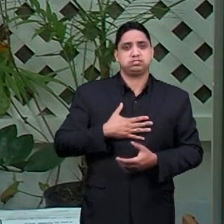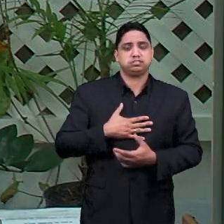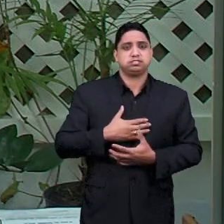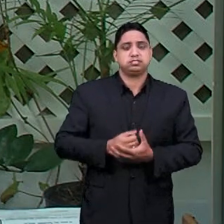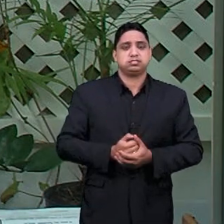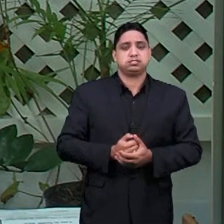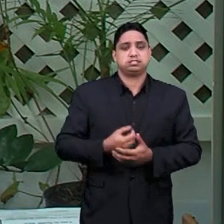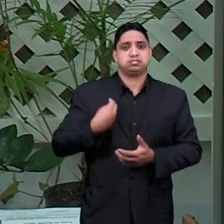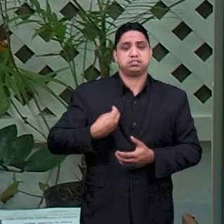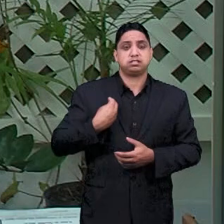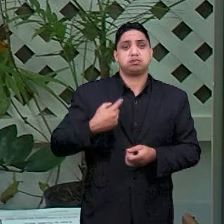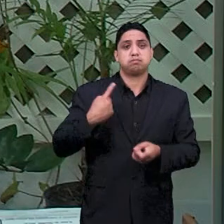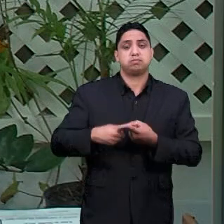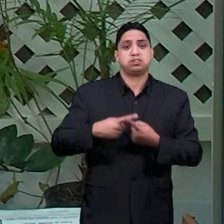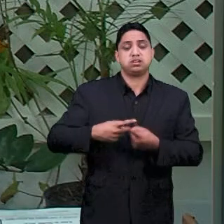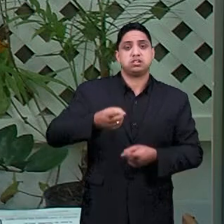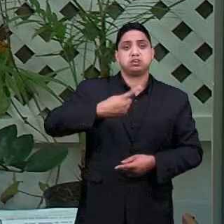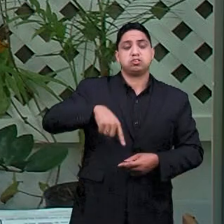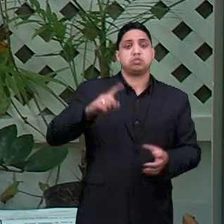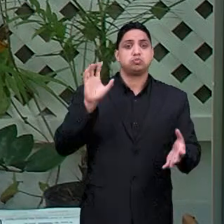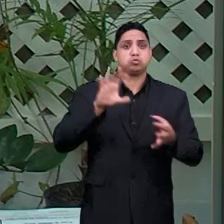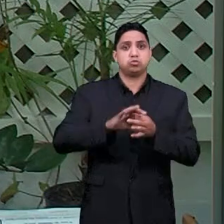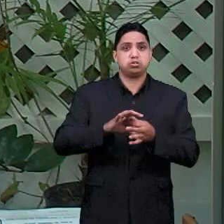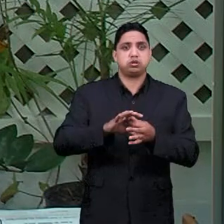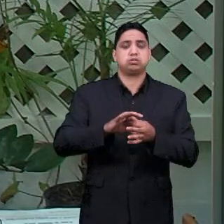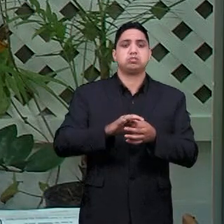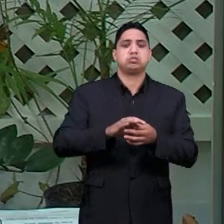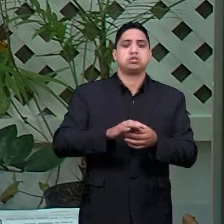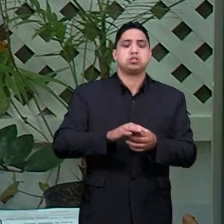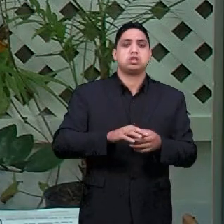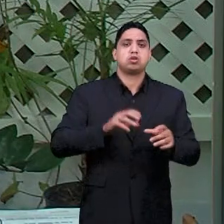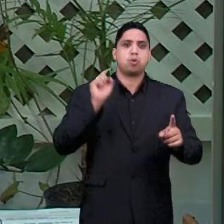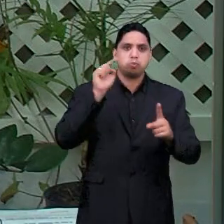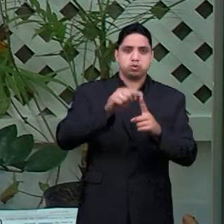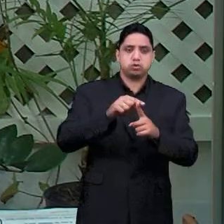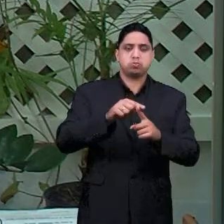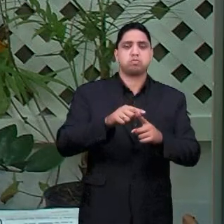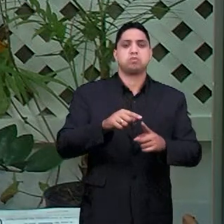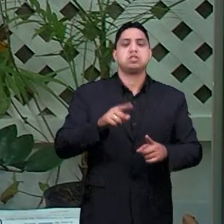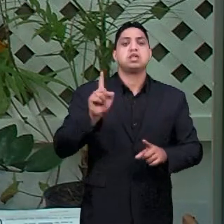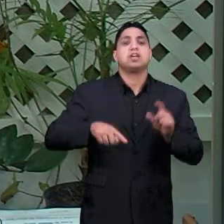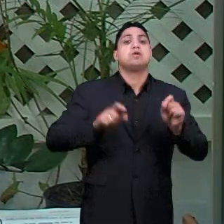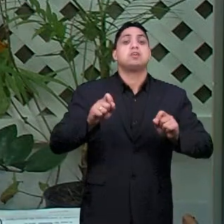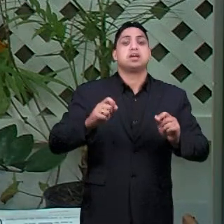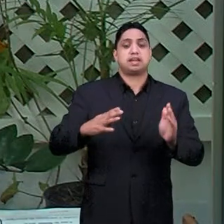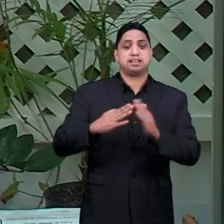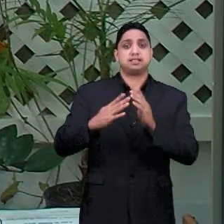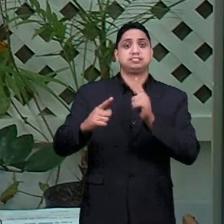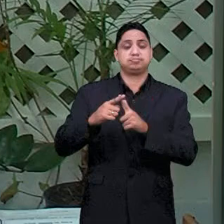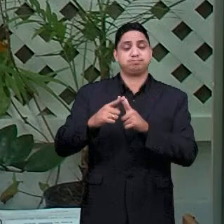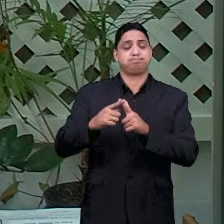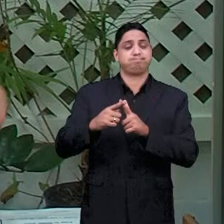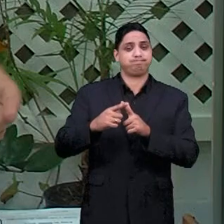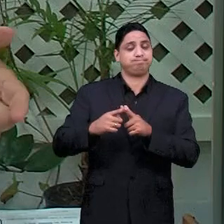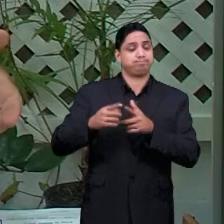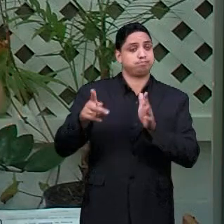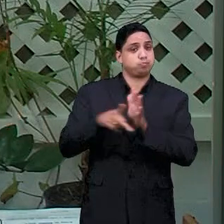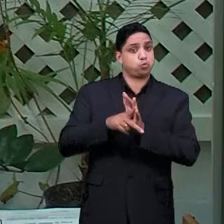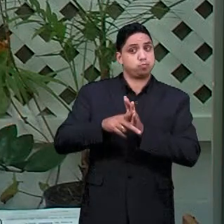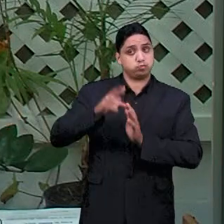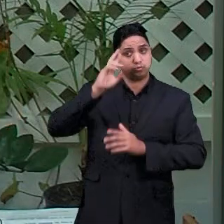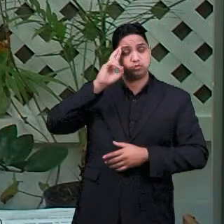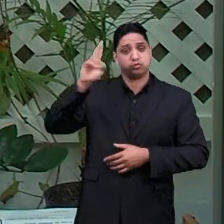remercions ces participations parce que nous sommes unis dans ce même corps, dans cette même proposition que c'est l'Église de Christ. En plus de cela, nous